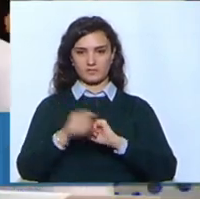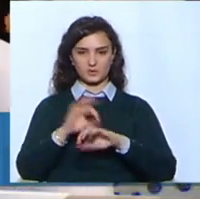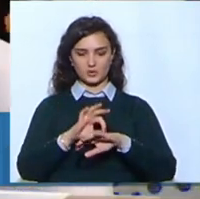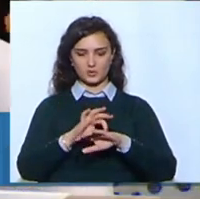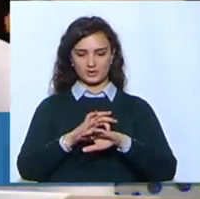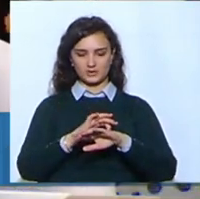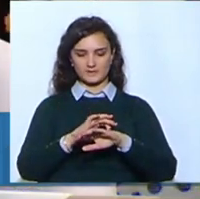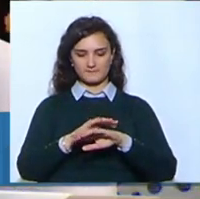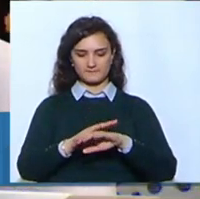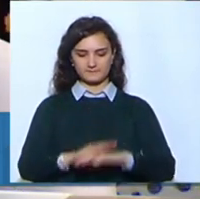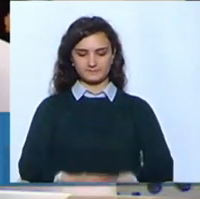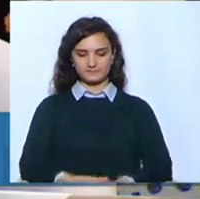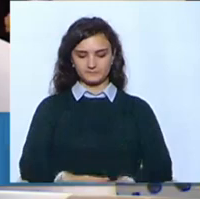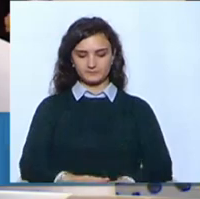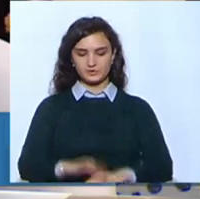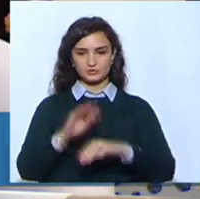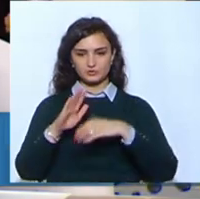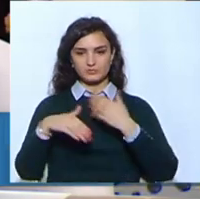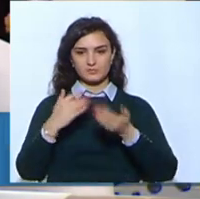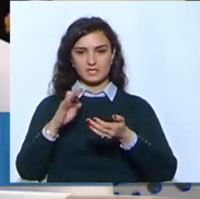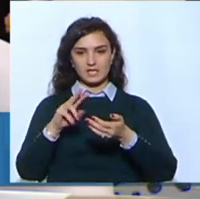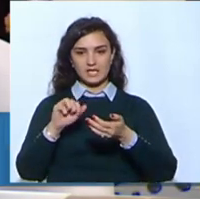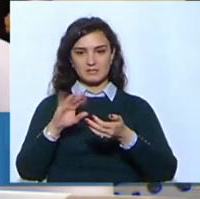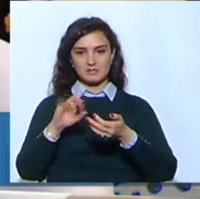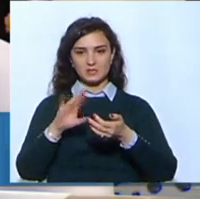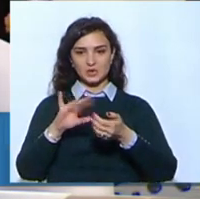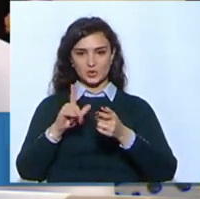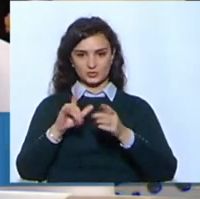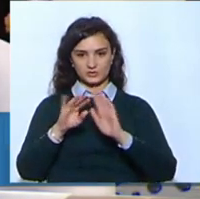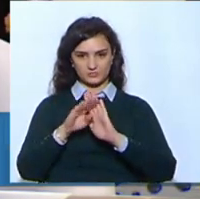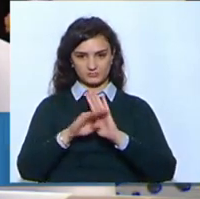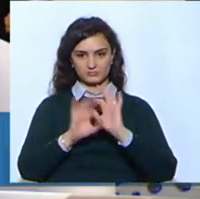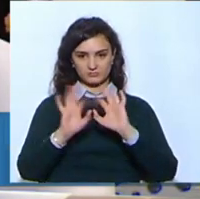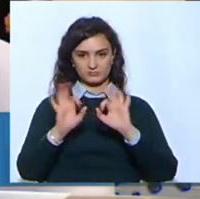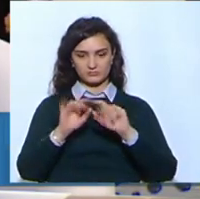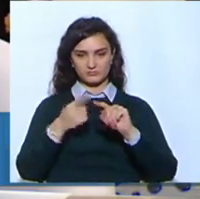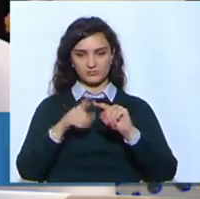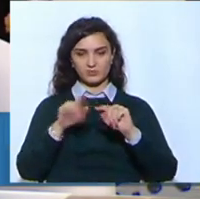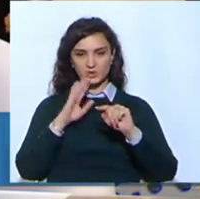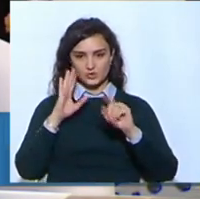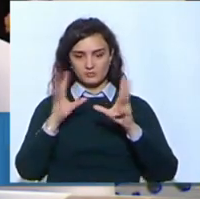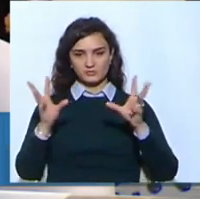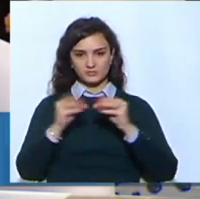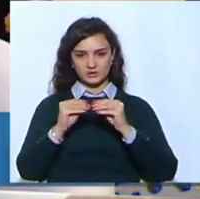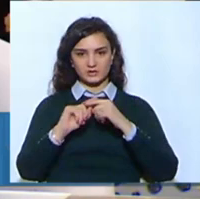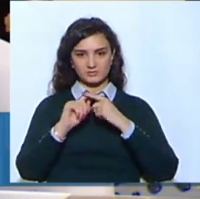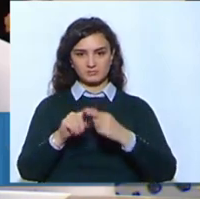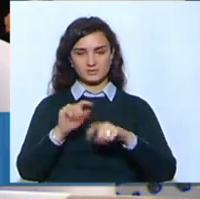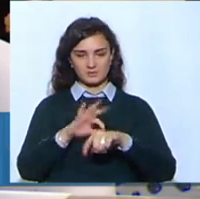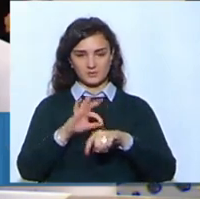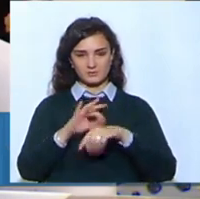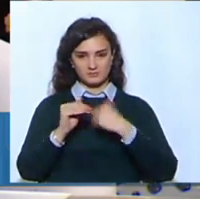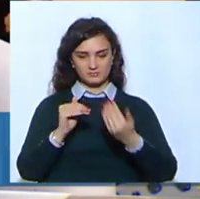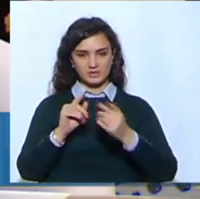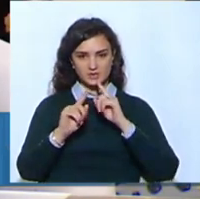პათოლოგიის გამომწვევი. შემდგომ არის ქლამიდიოზი, რომ გავაგრძელოს ჩამოთვლი. ქლამიდია უკვე სქესობრივი გზით გადამდებ დაავადებებს